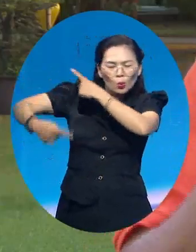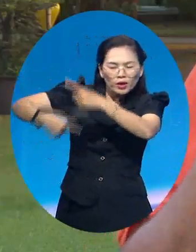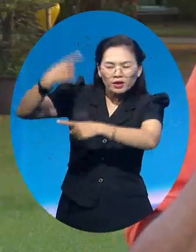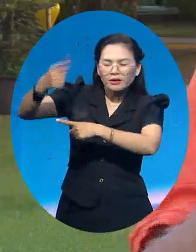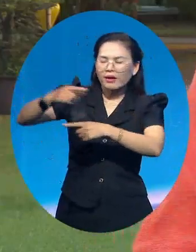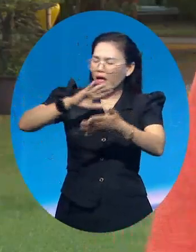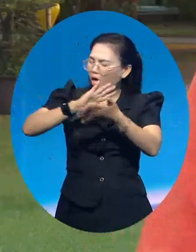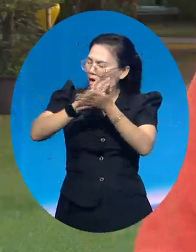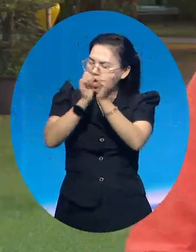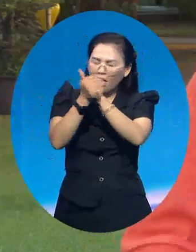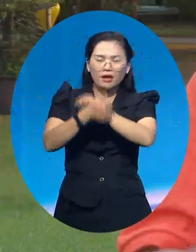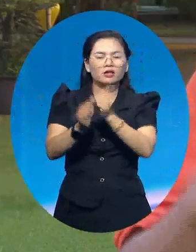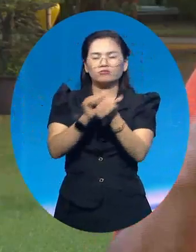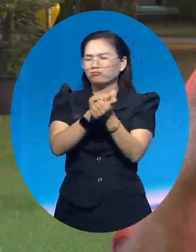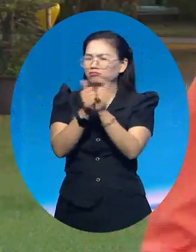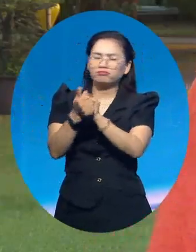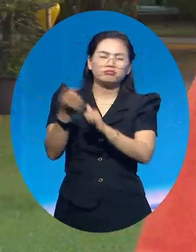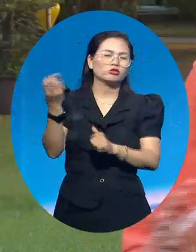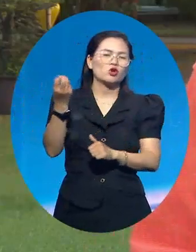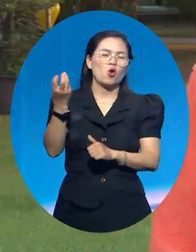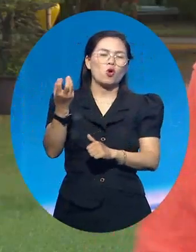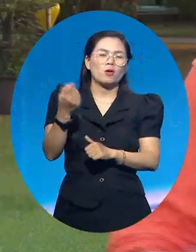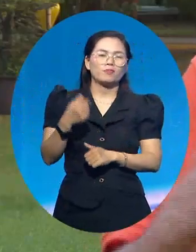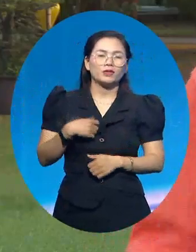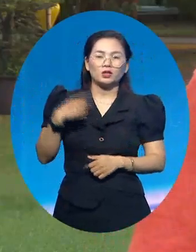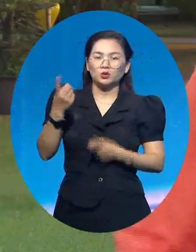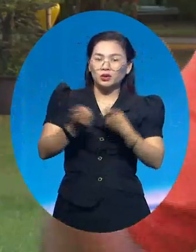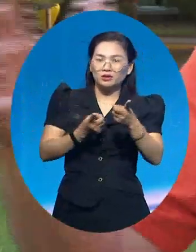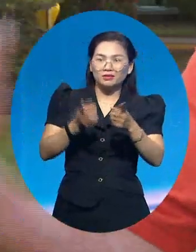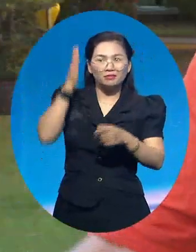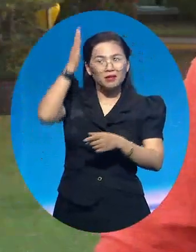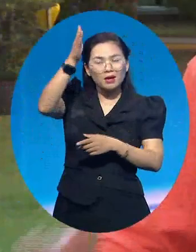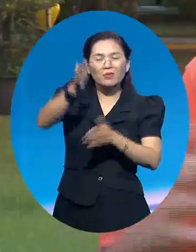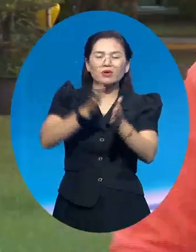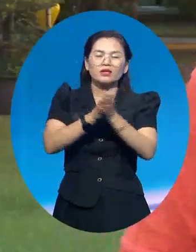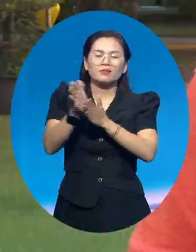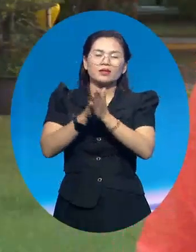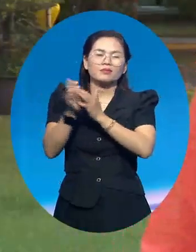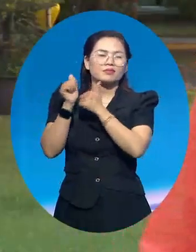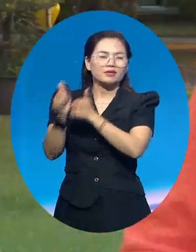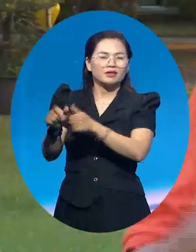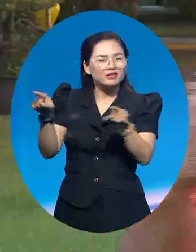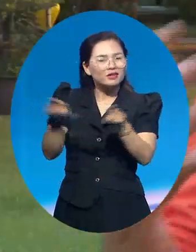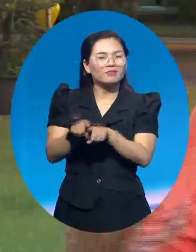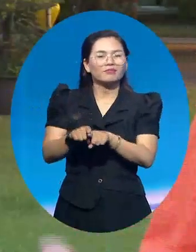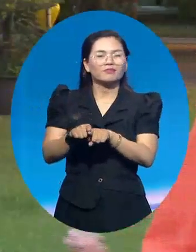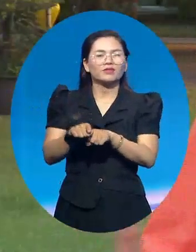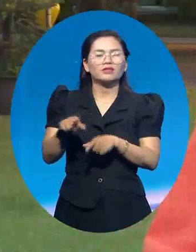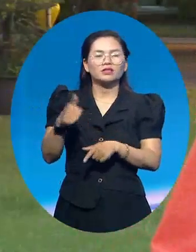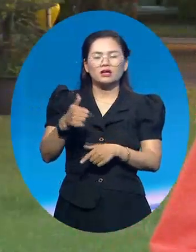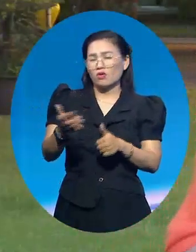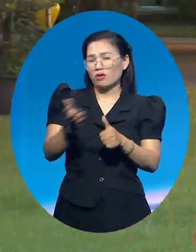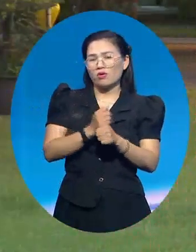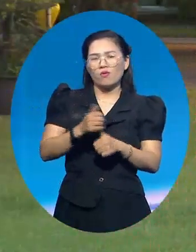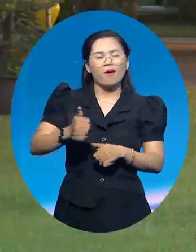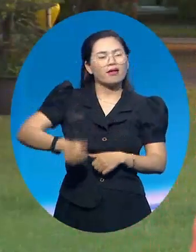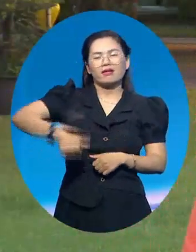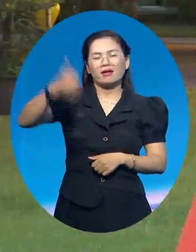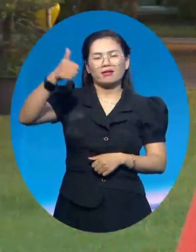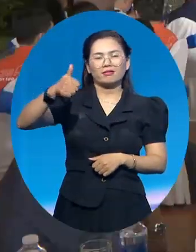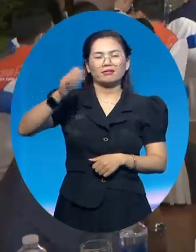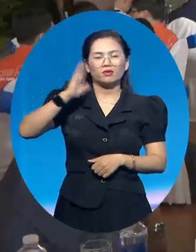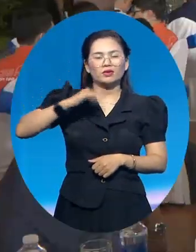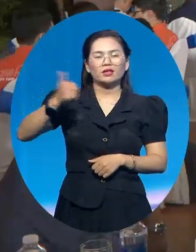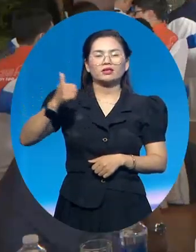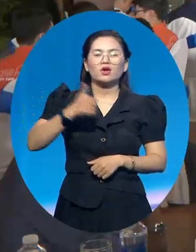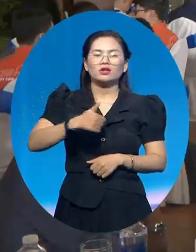số, và theo chân chị Ba Huân chắc chắn rằng rất nhiều doanh nghiệp sẽ làm những điều như vậy, bởi vì làm như vậy thì nó mới hiệu quả, nó mới phục vụ tốt nhất cho